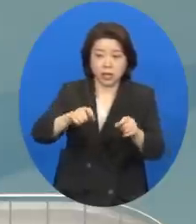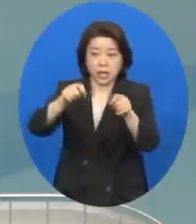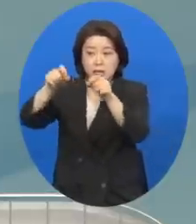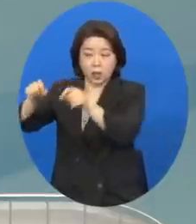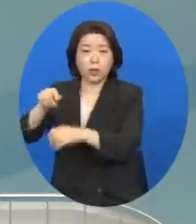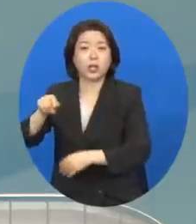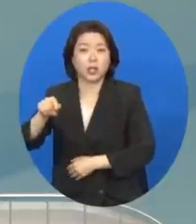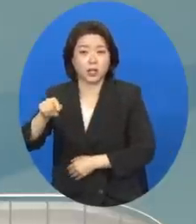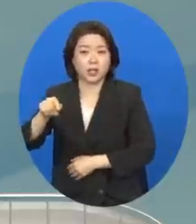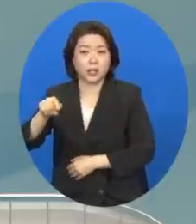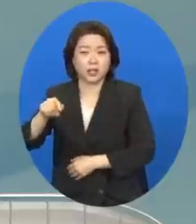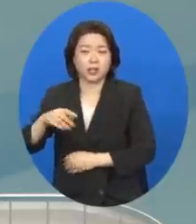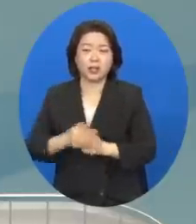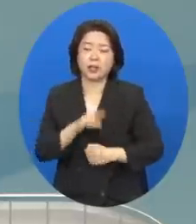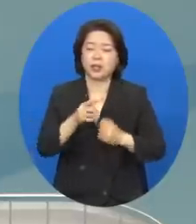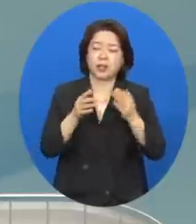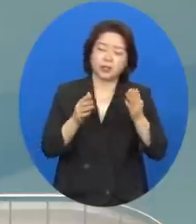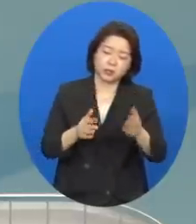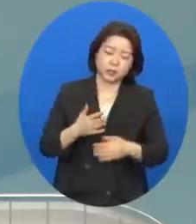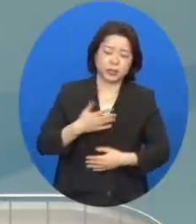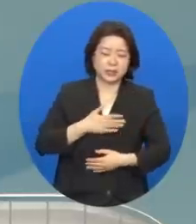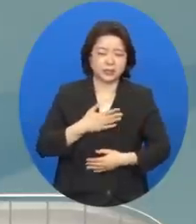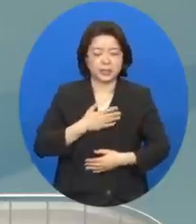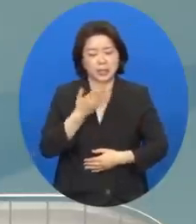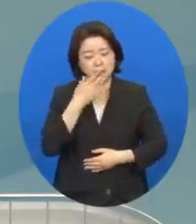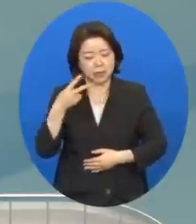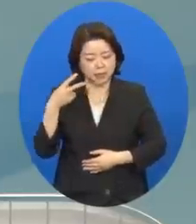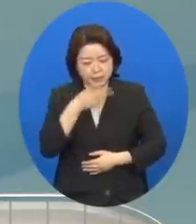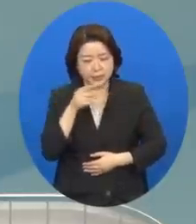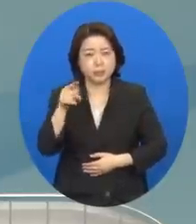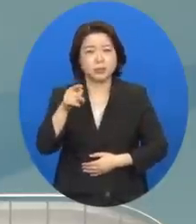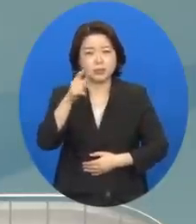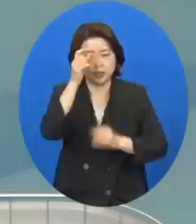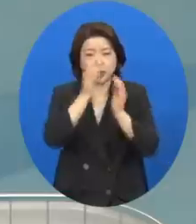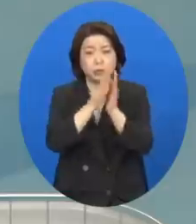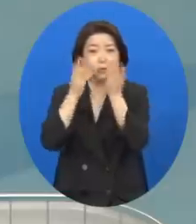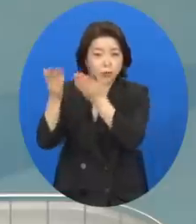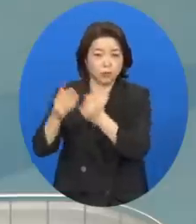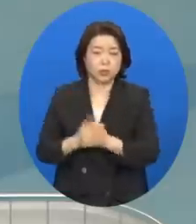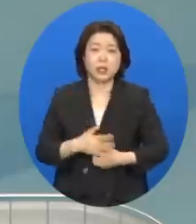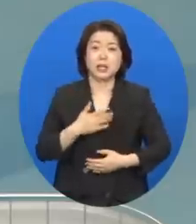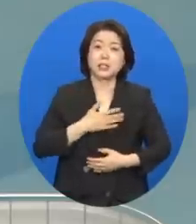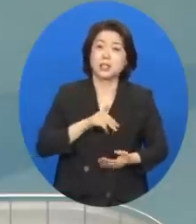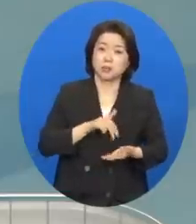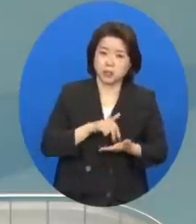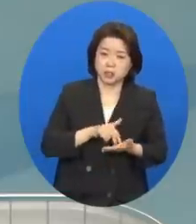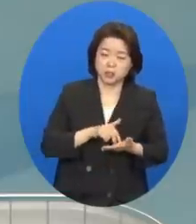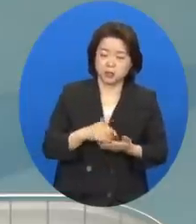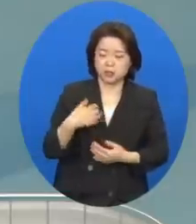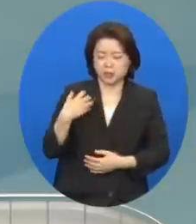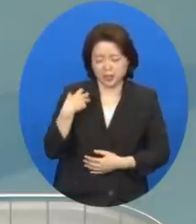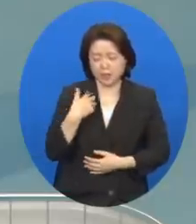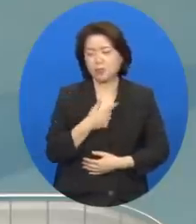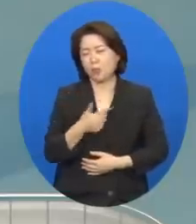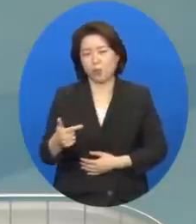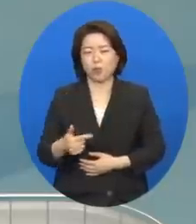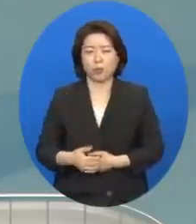됐죠. 그동안에 금식하면서 기도했습니다. 저로서도 책임이